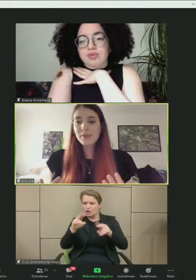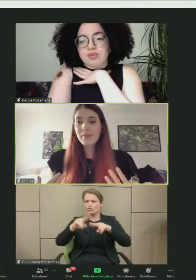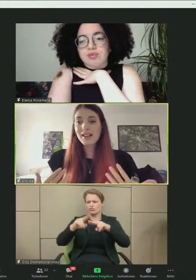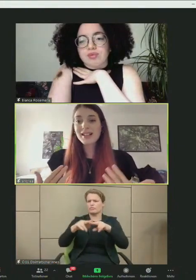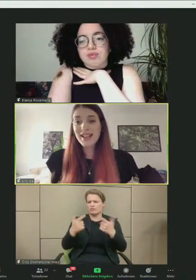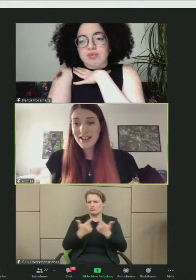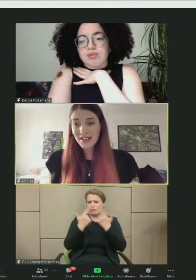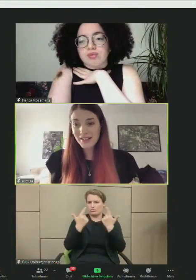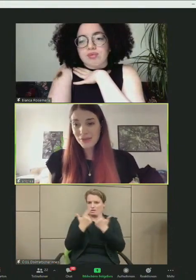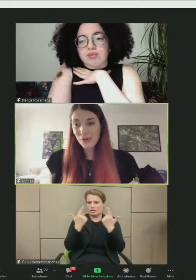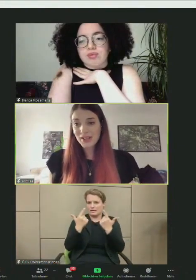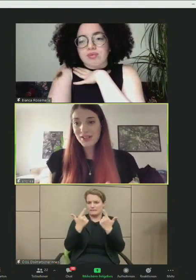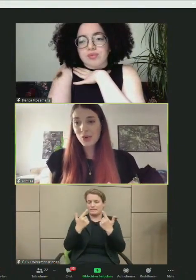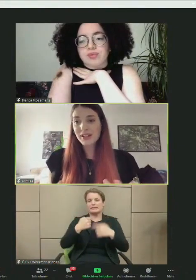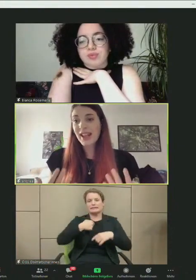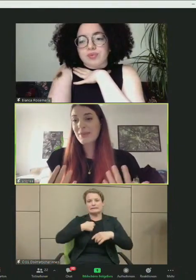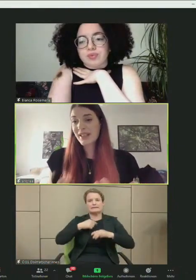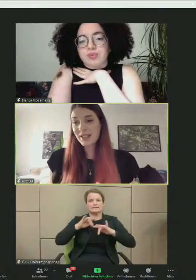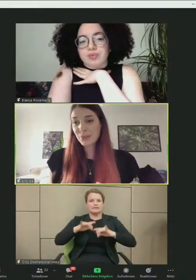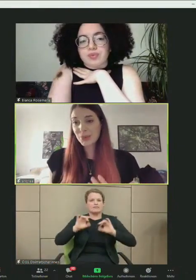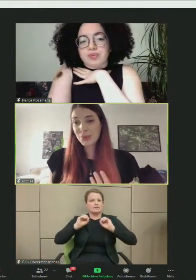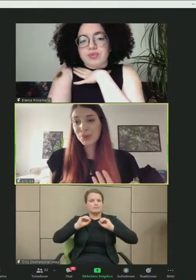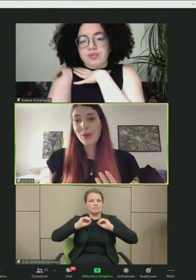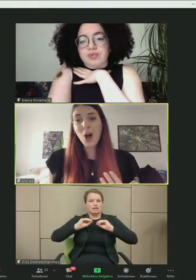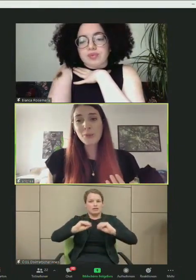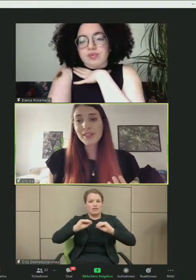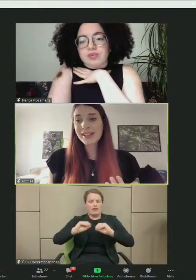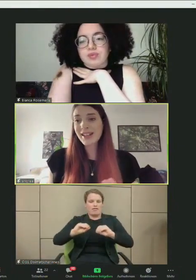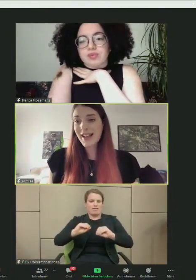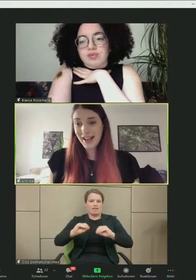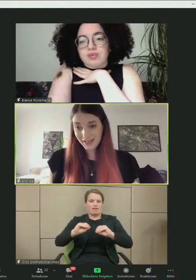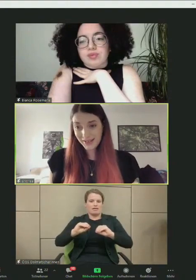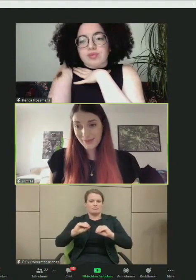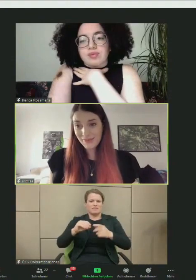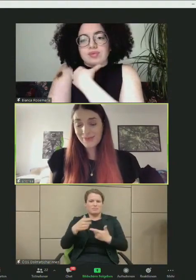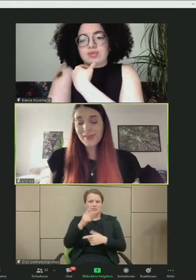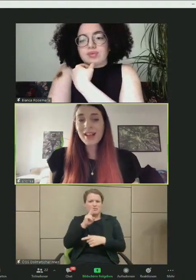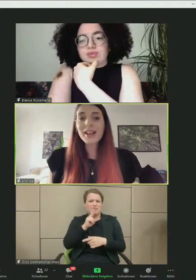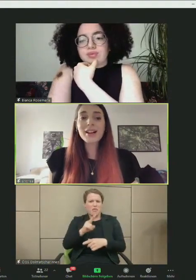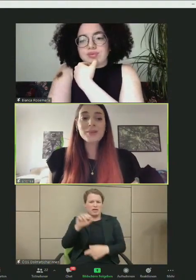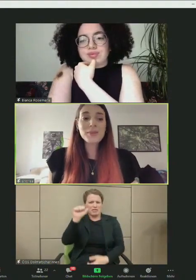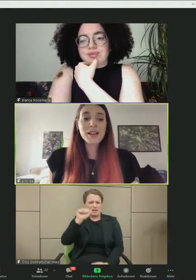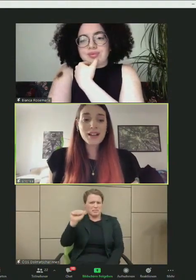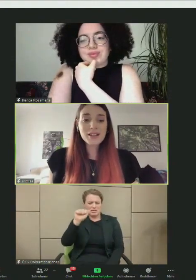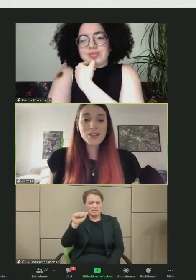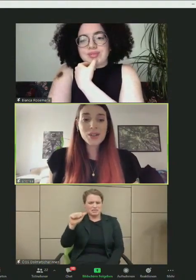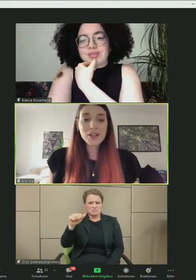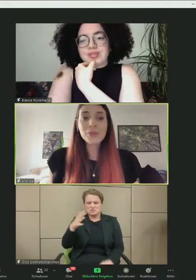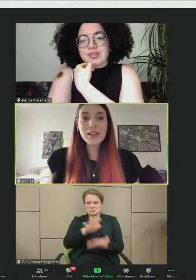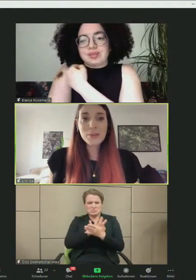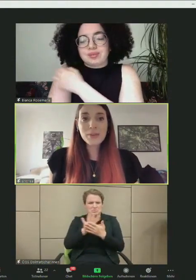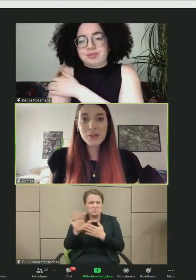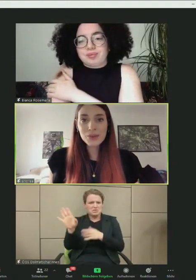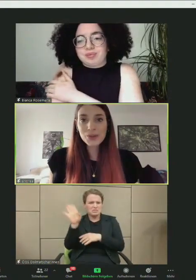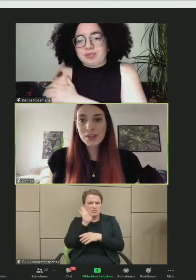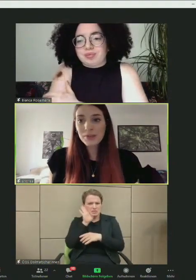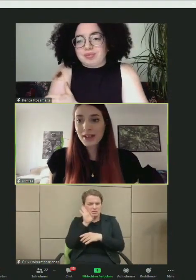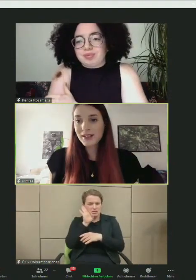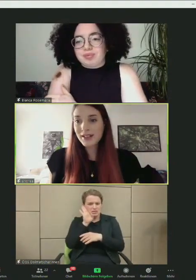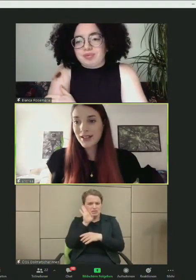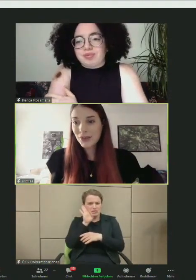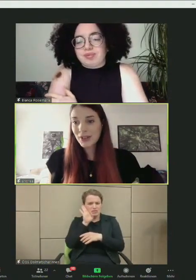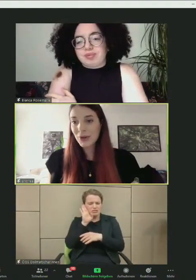habe als Lehrerin davor das Wort Ableismus überhaupt nicht gekannt. Man kann jetzt natürlich viel am